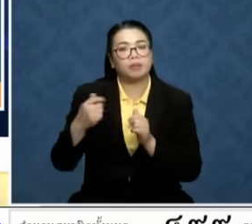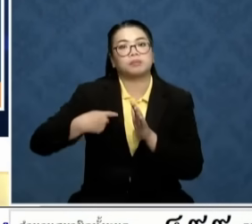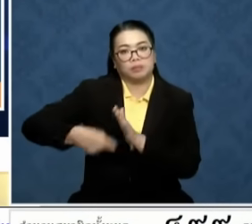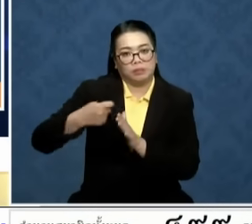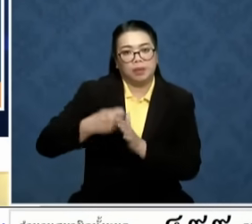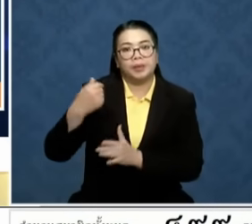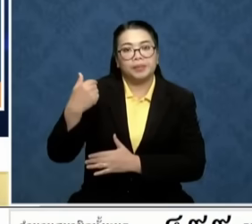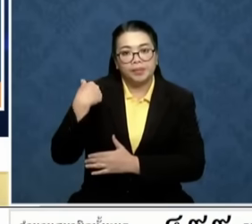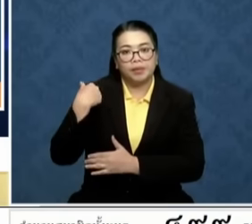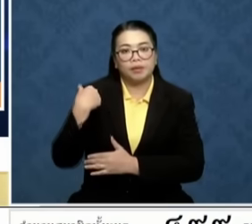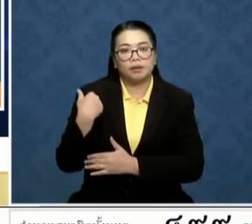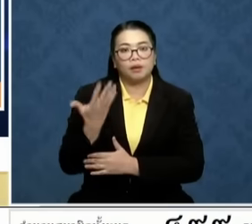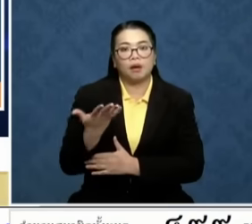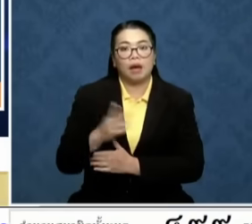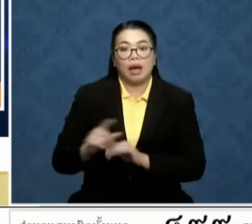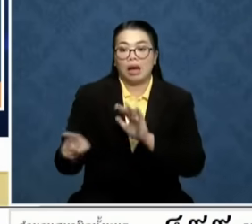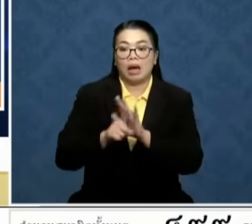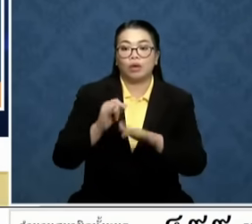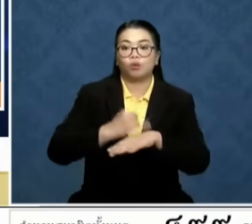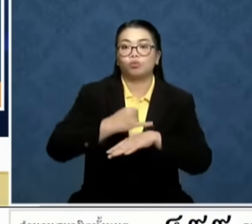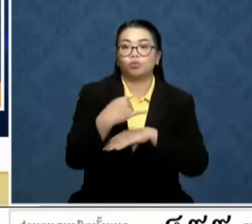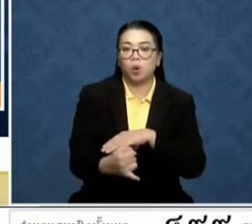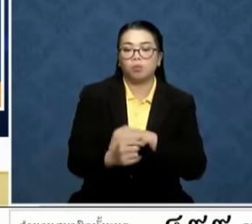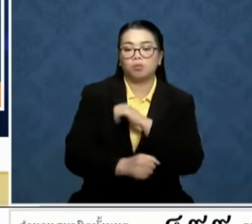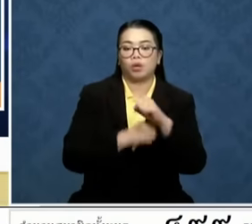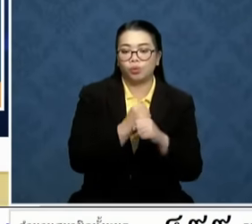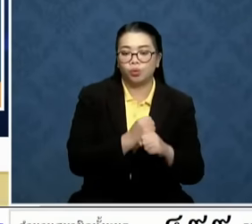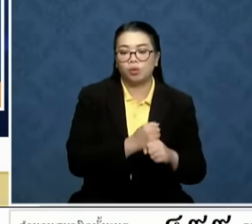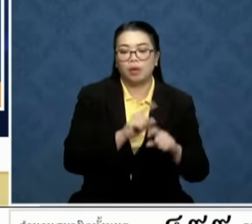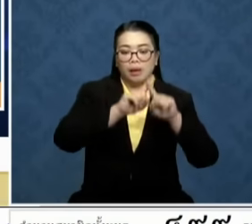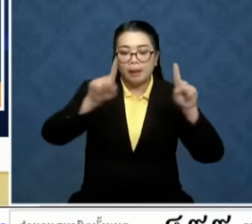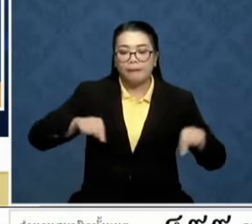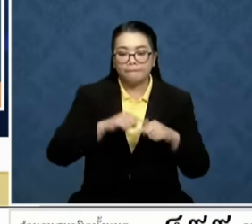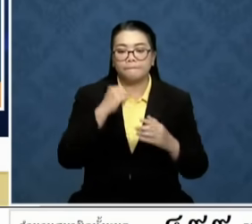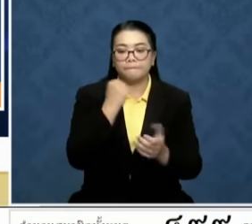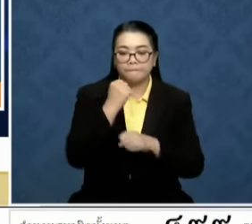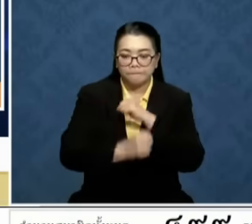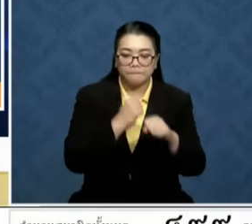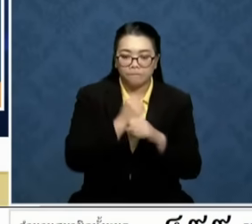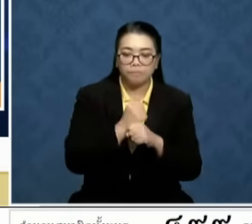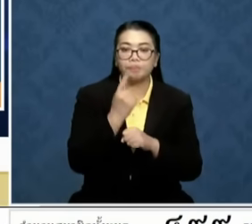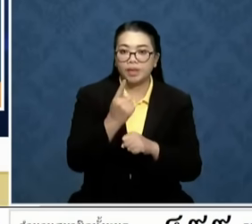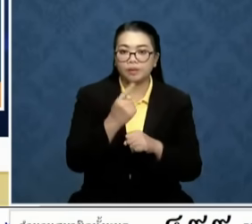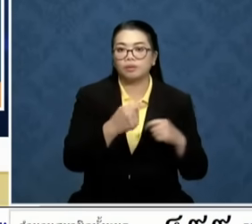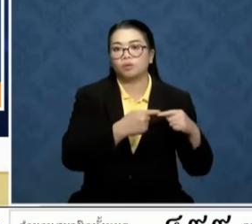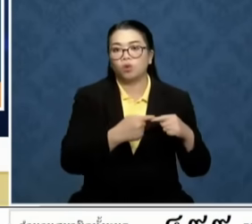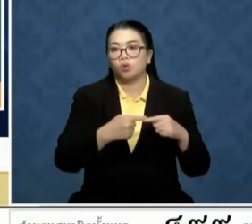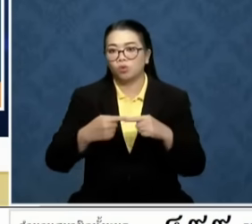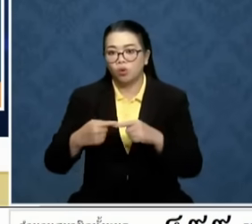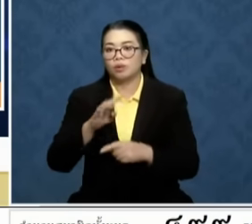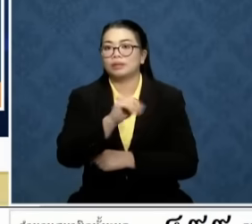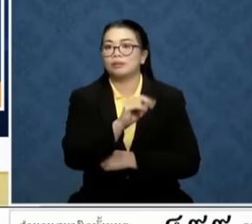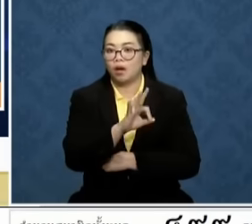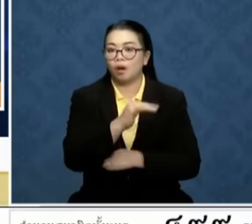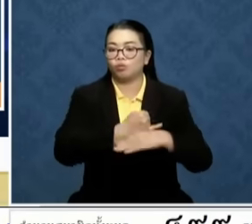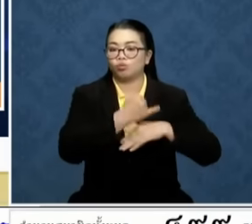อนุญาตแบบมีเงื่อนไขเนี่ยมันจะไม่ครั้งเดียวจบท่านประธานมันจะมีอายุใบใบอนุญาตเนี่ยมีอายุสักประมาณปีนึงนะครับ 49